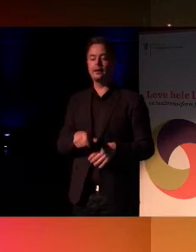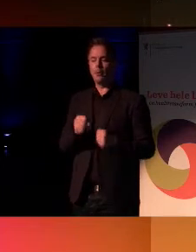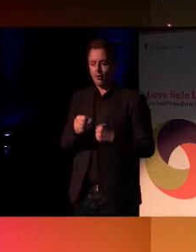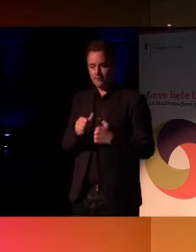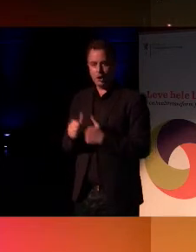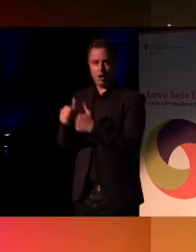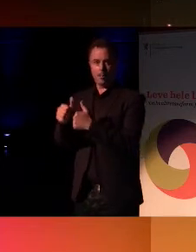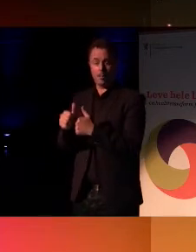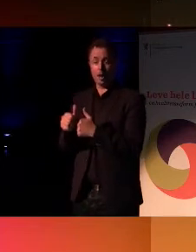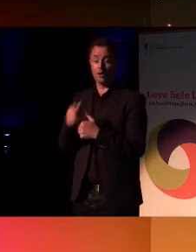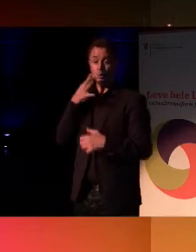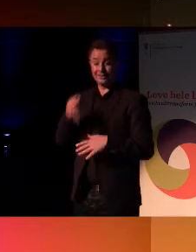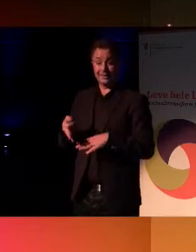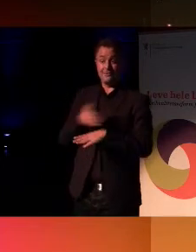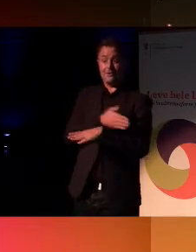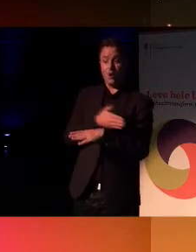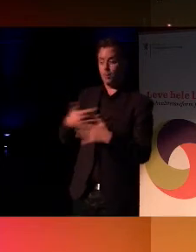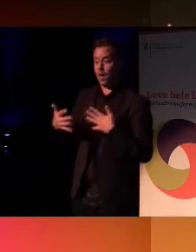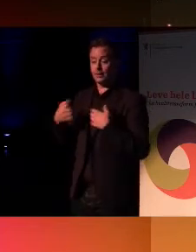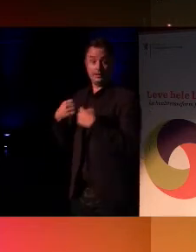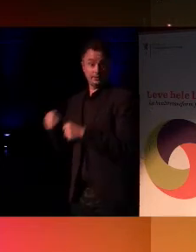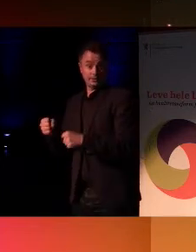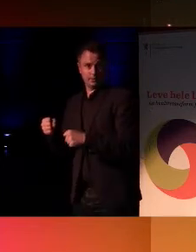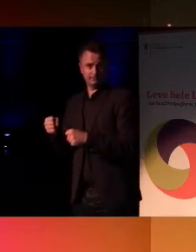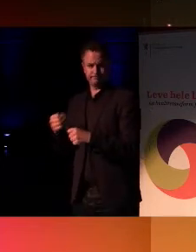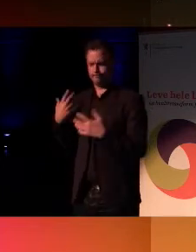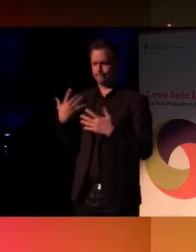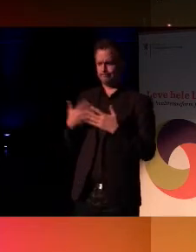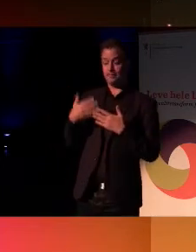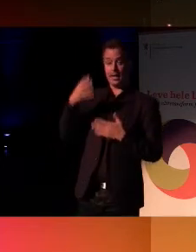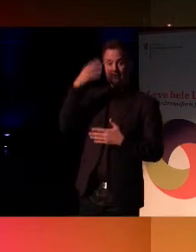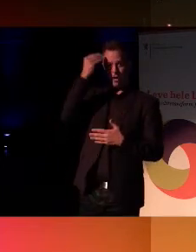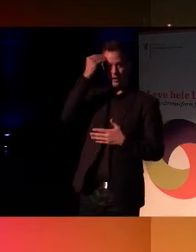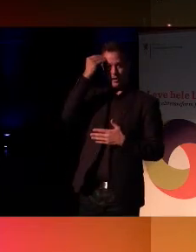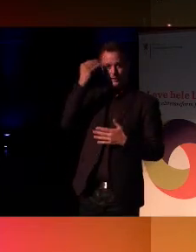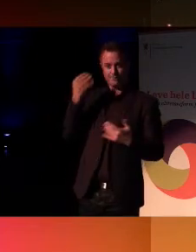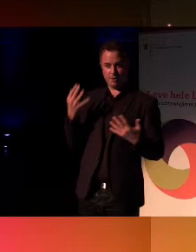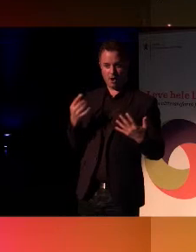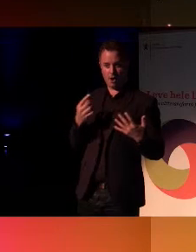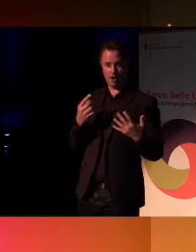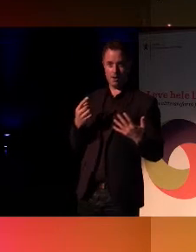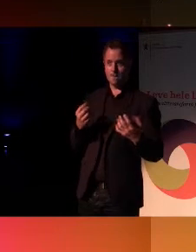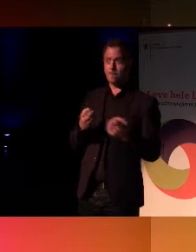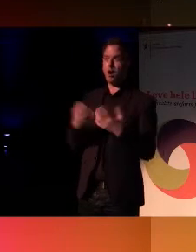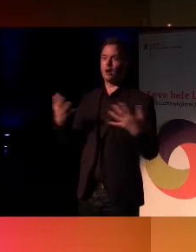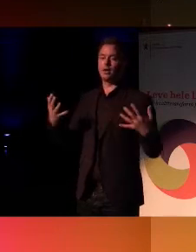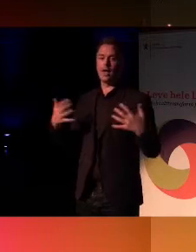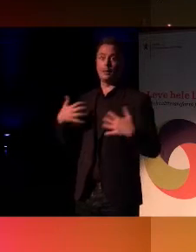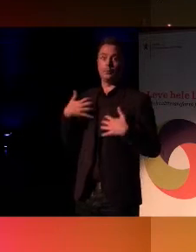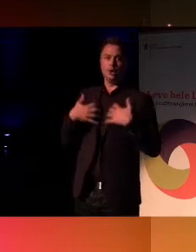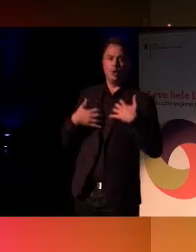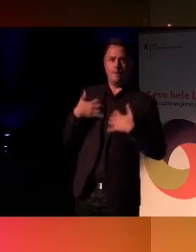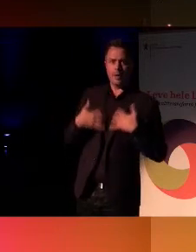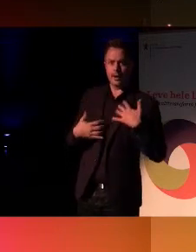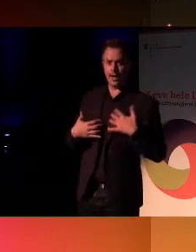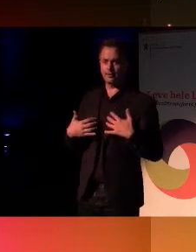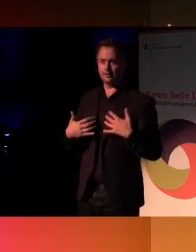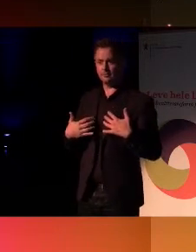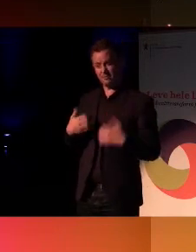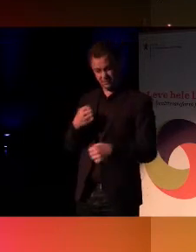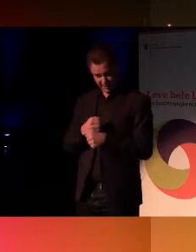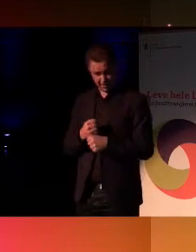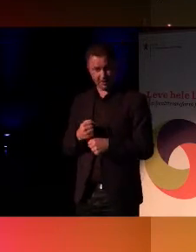før behandlingen begynner. Og det vi erfarer er at dette som vi var ganske bekymret for, og som mange var bekymret for sammen med oss, går veldig